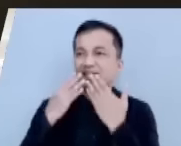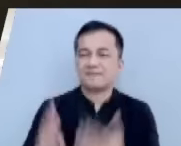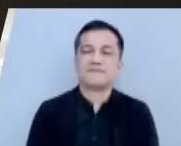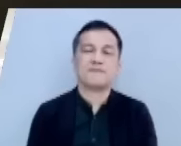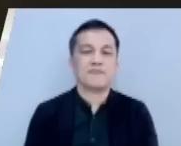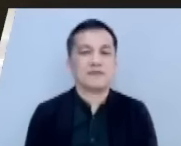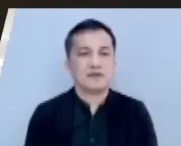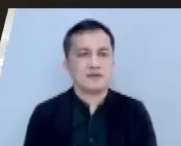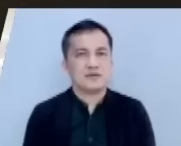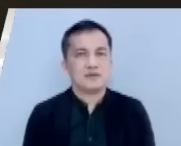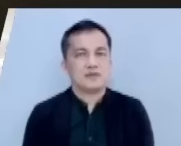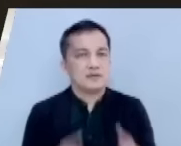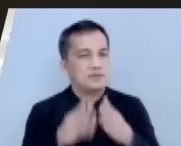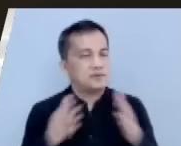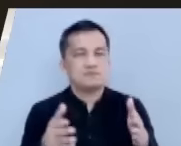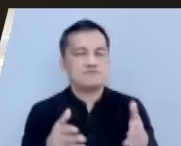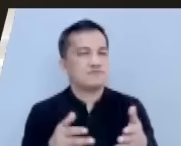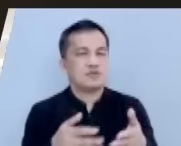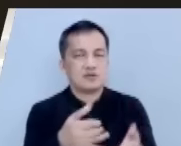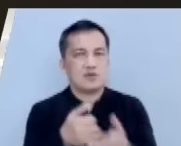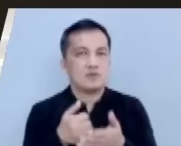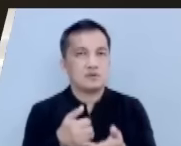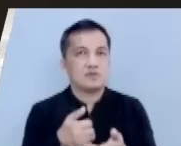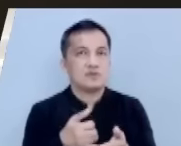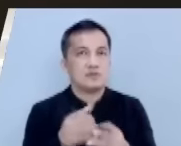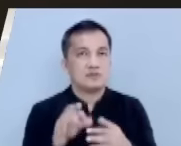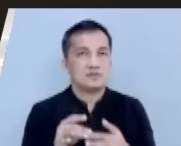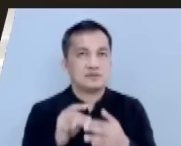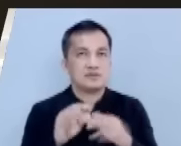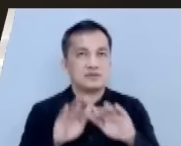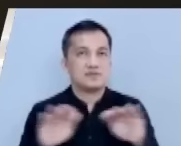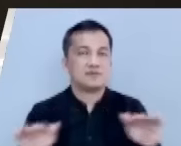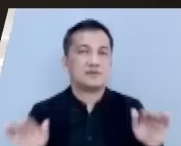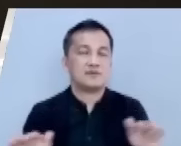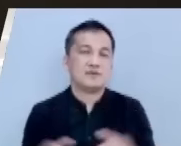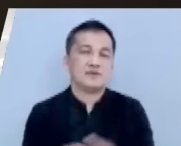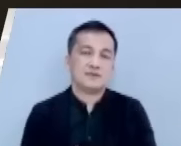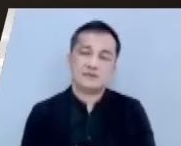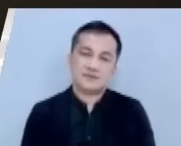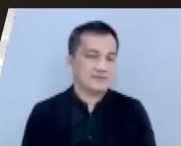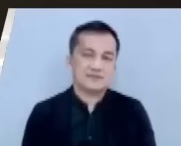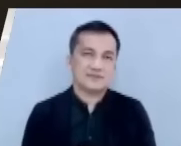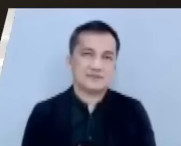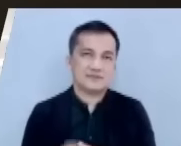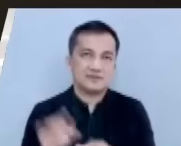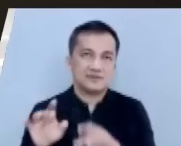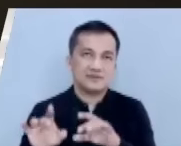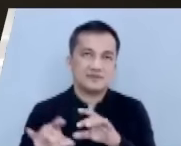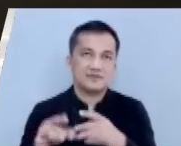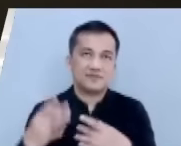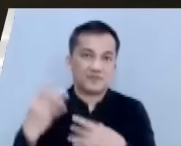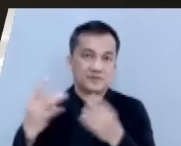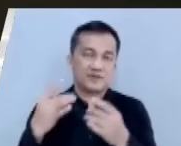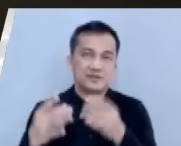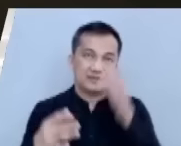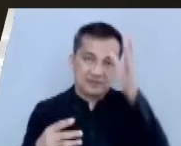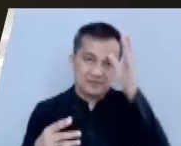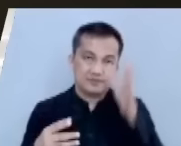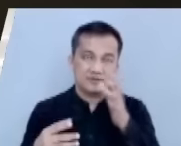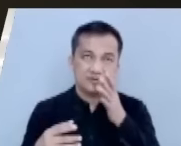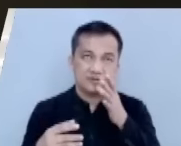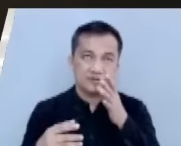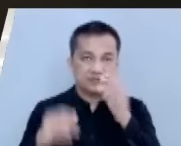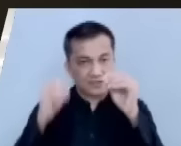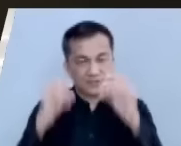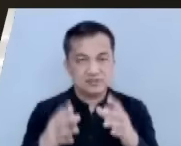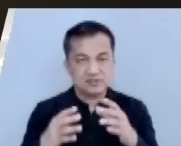na to dahil especially kabataan ang makapumili nito mga parents, educators, young